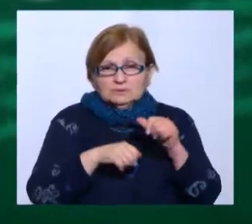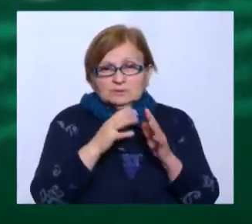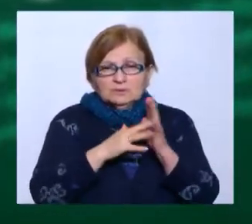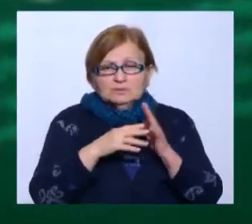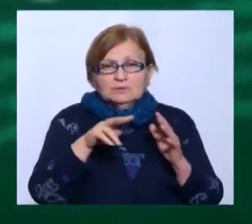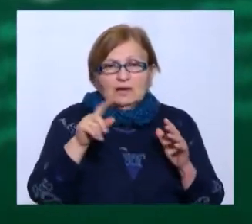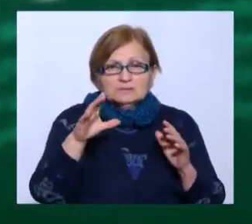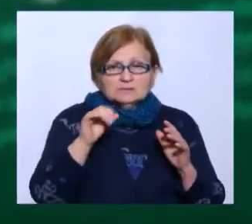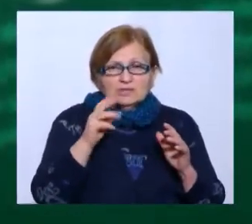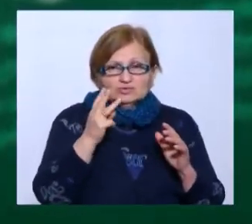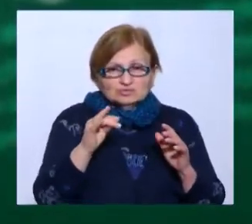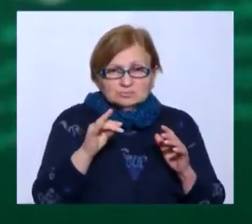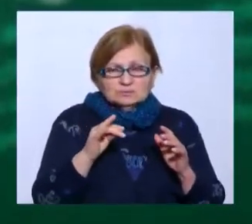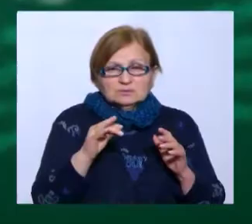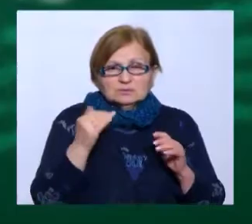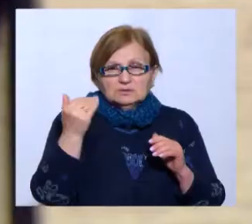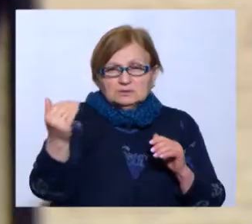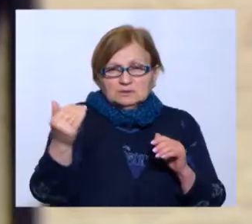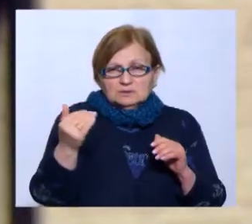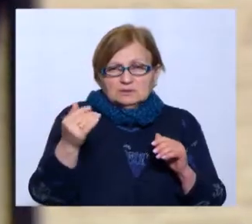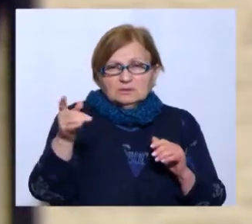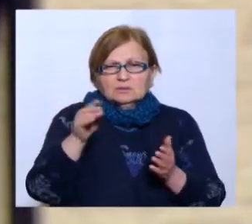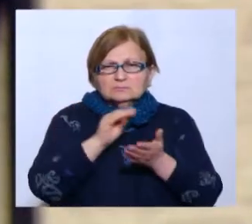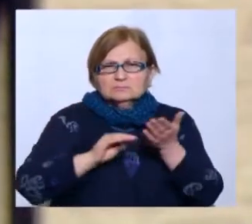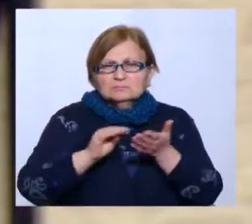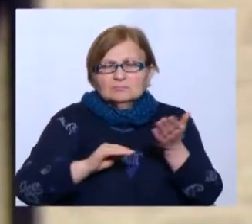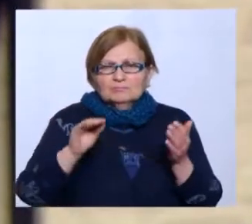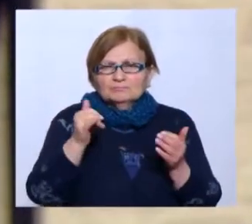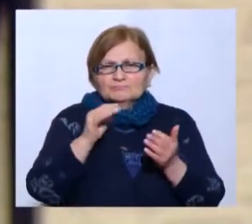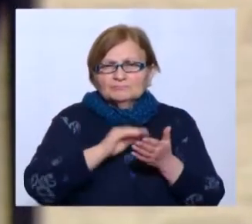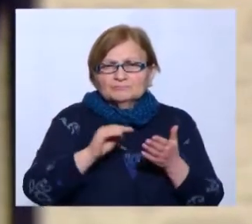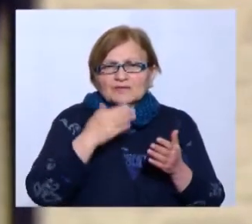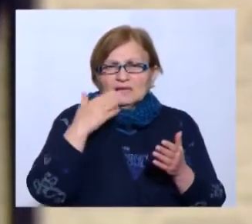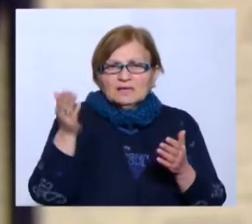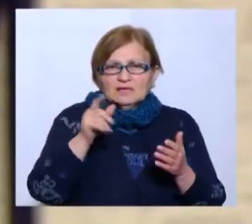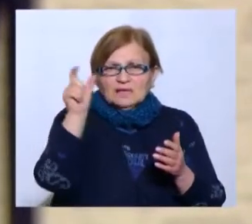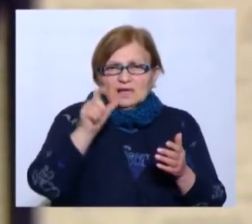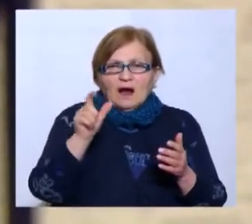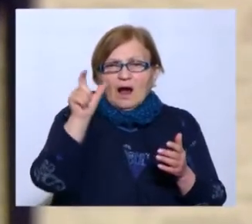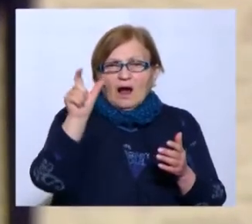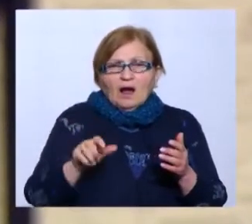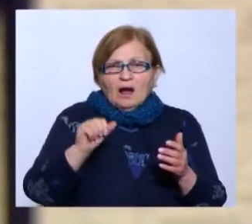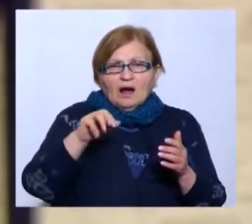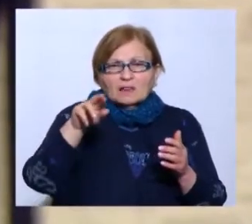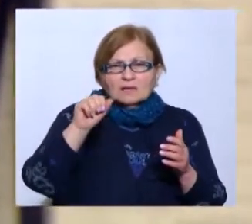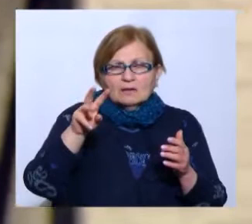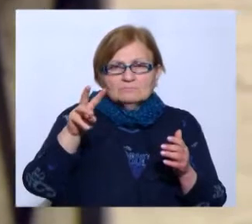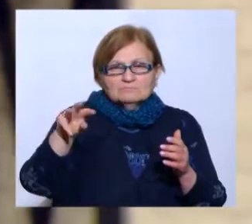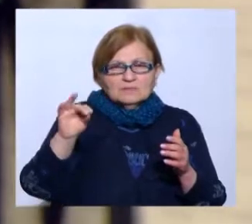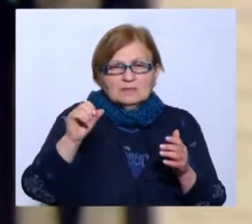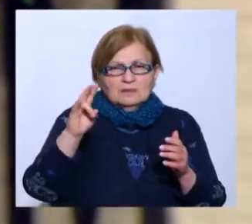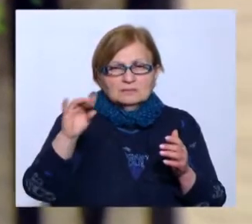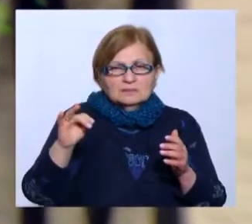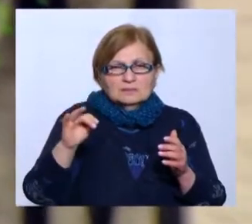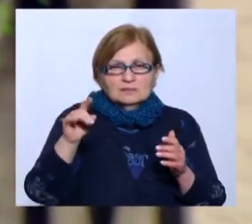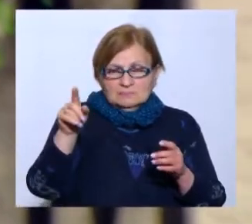სოფელ ლესაში და მისი შემოქმედების მწვერვლად ითვლება ლექსი „ადამიანი“, რაც